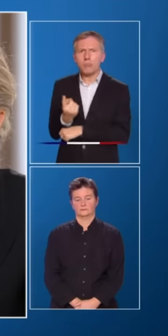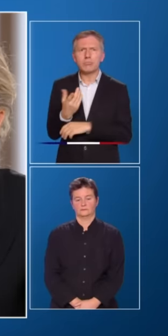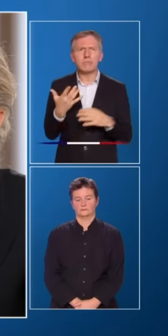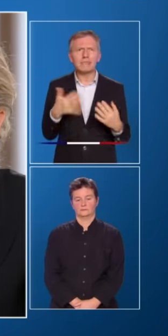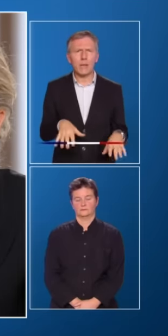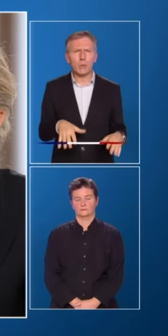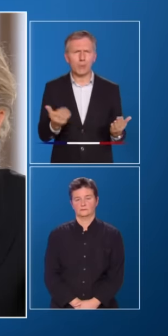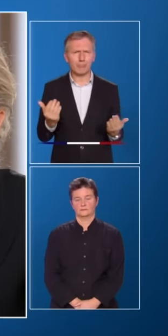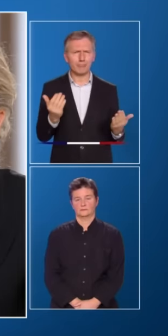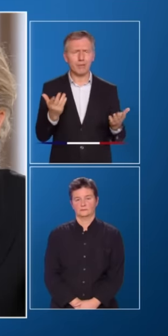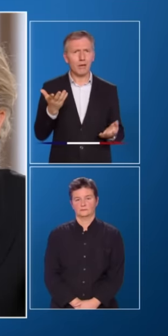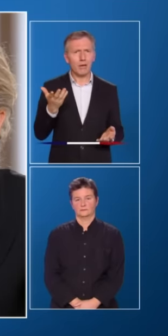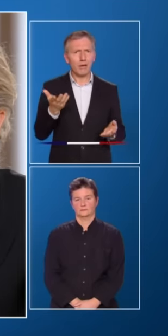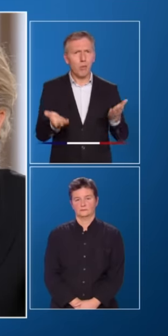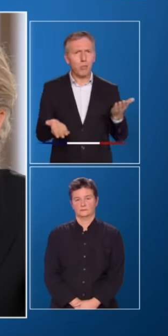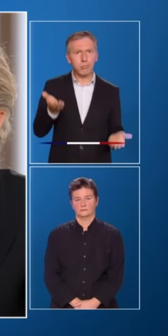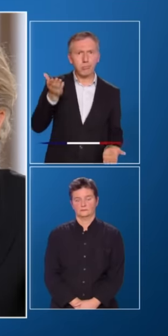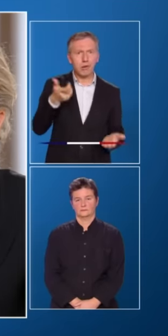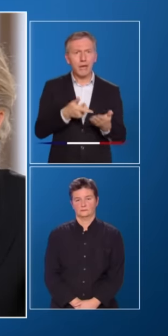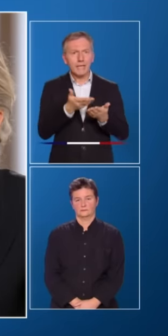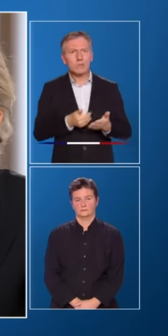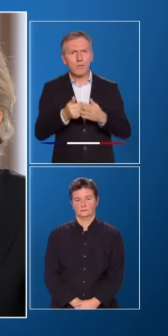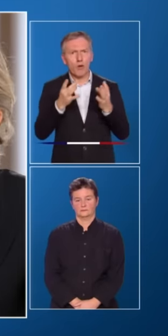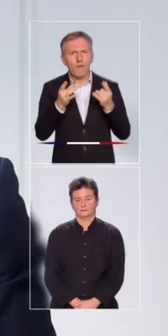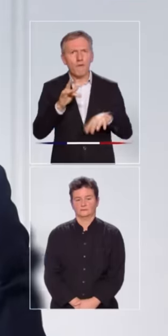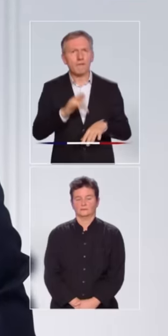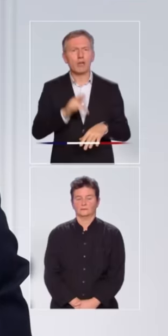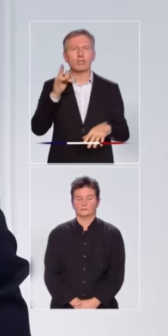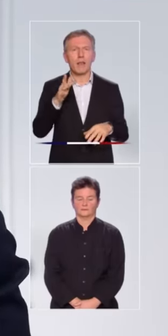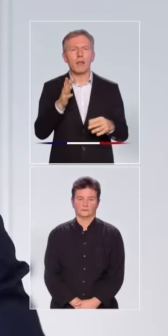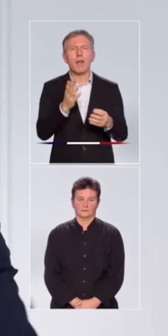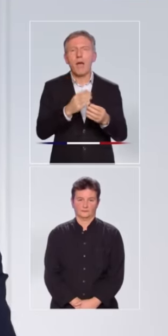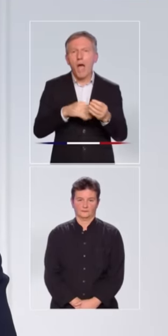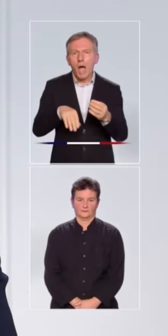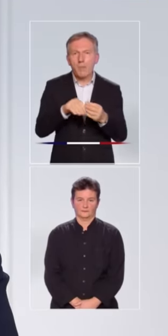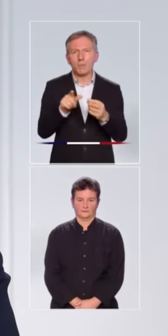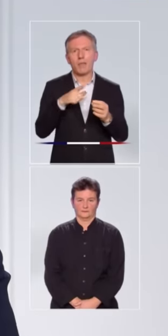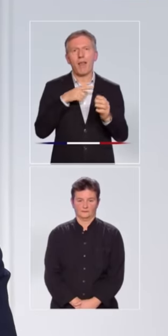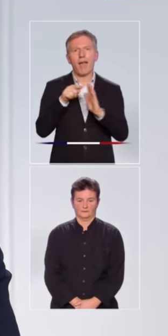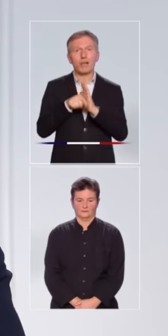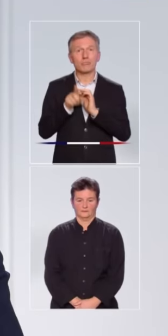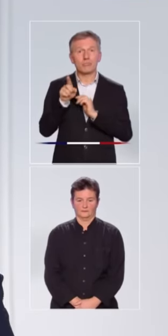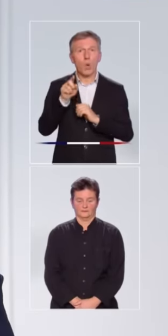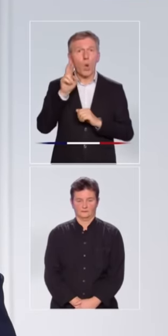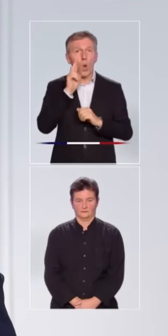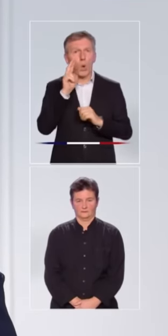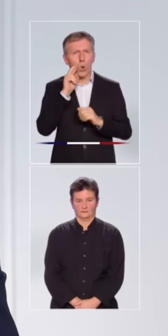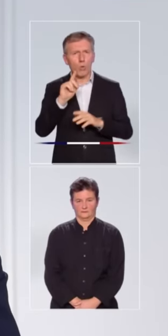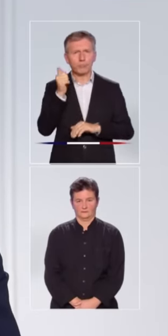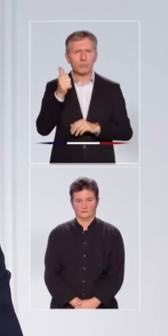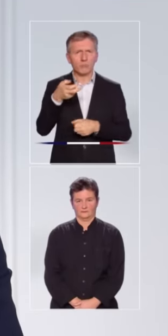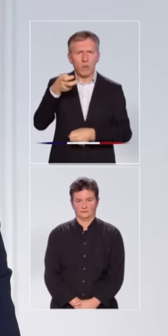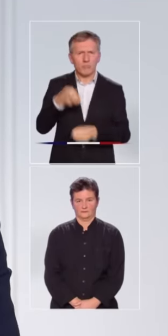que ça met la situation sur le front en grande fragilité. Et à côté de ça, vous avez un régime au Kremlin qui s'est profondément